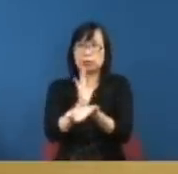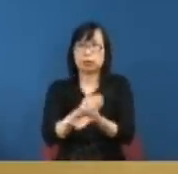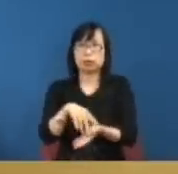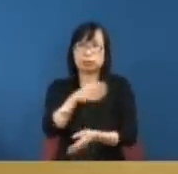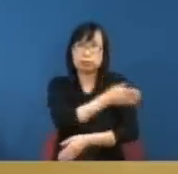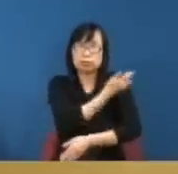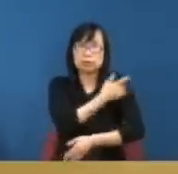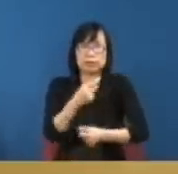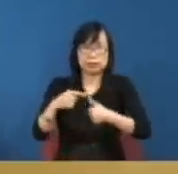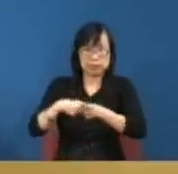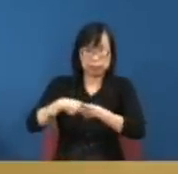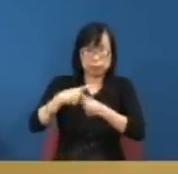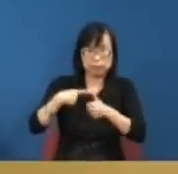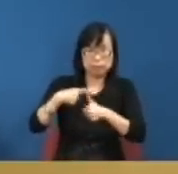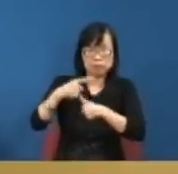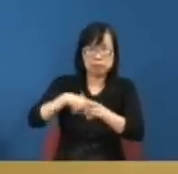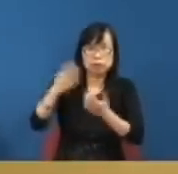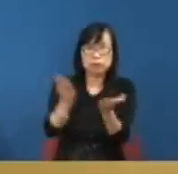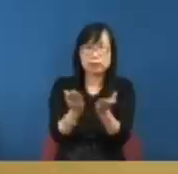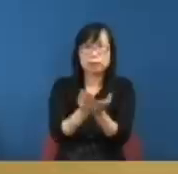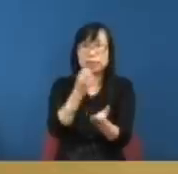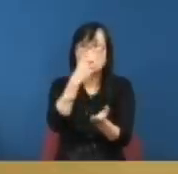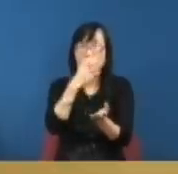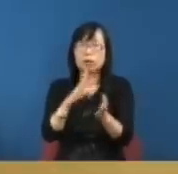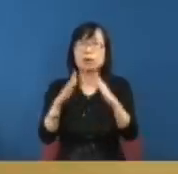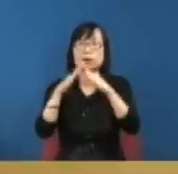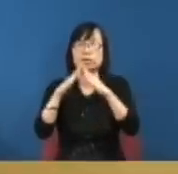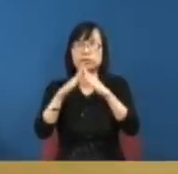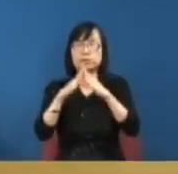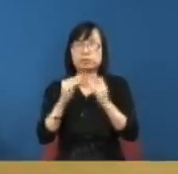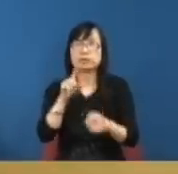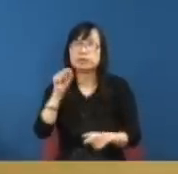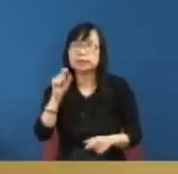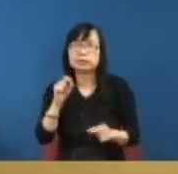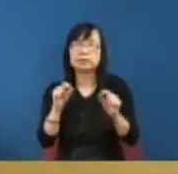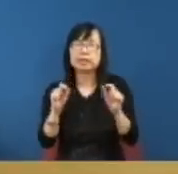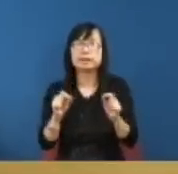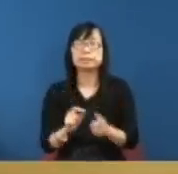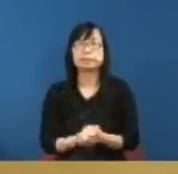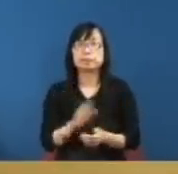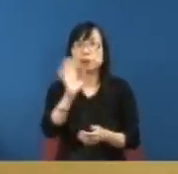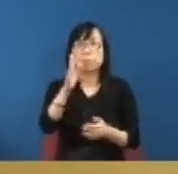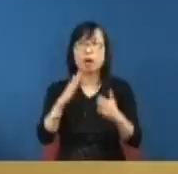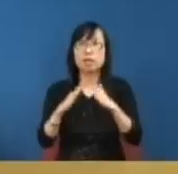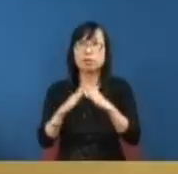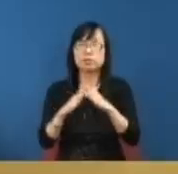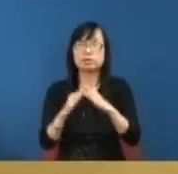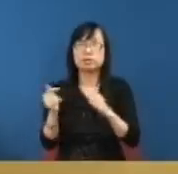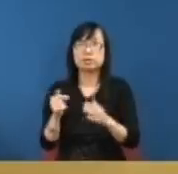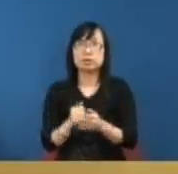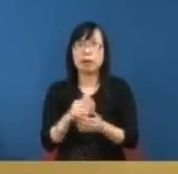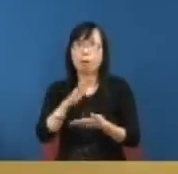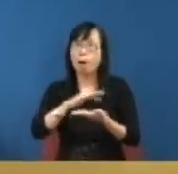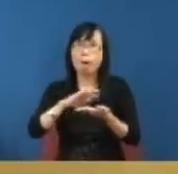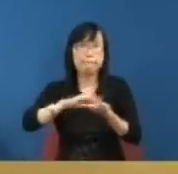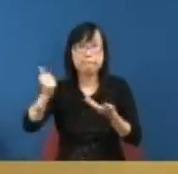係首先要證明係佢哋以香港為家。佢意思就係話佢唔能夠喺佢嘅原居地有一個好美